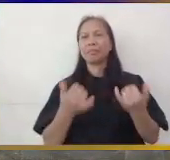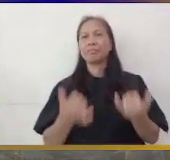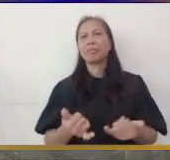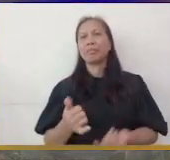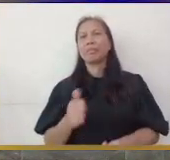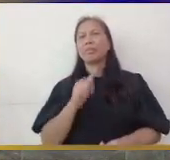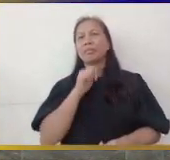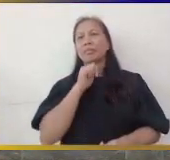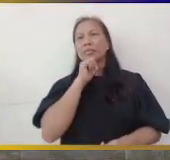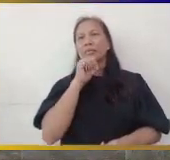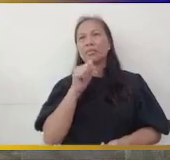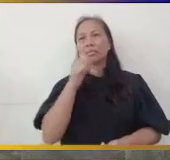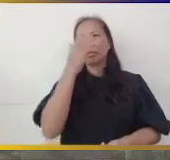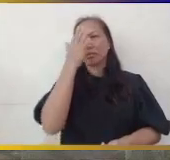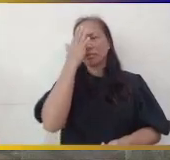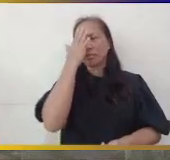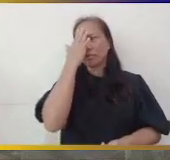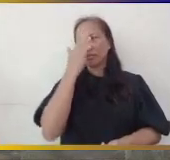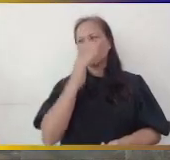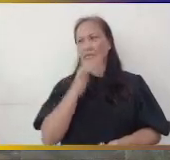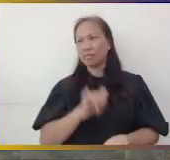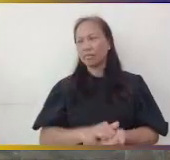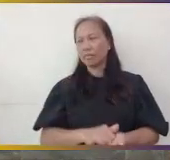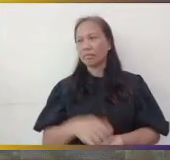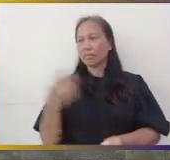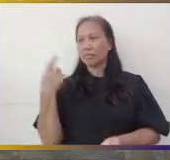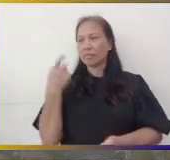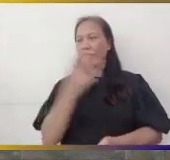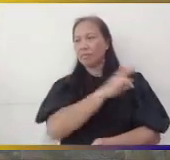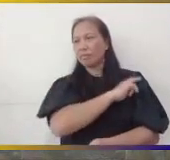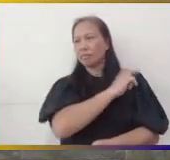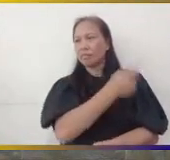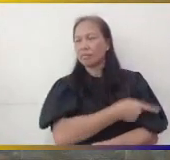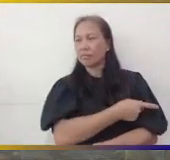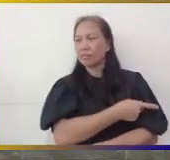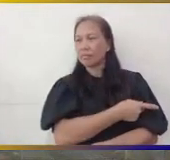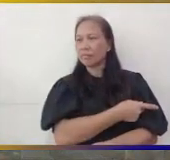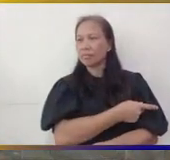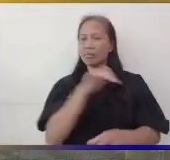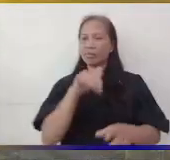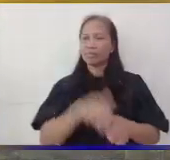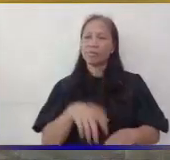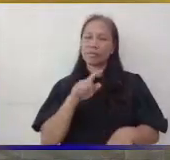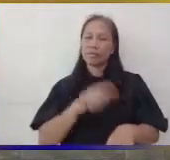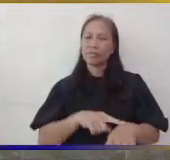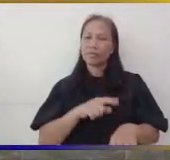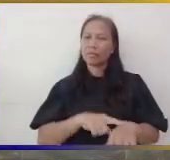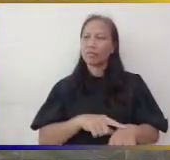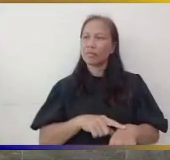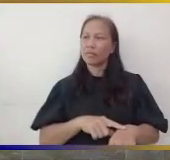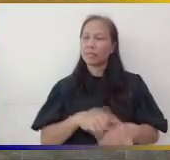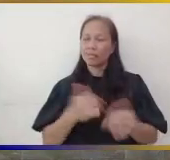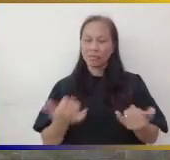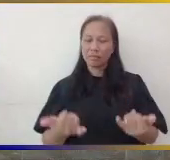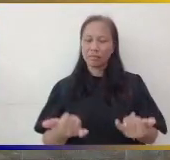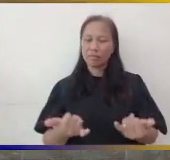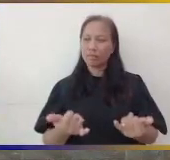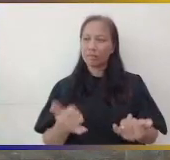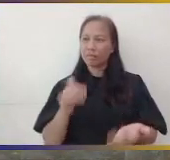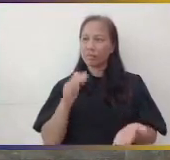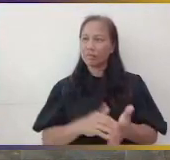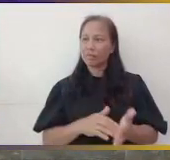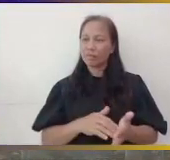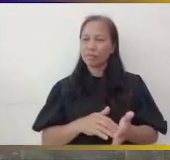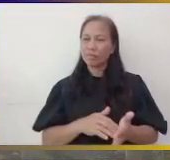truth and the fact na may kapangyarihan pa rin ito pagdating sa panahon po natin ngayon yan po ang ilalagay again para sa